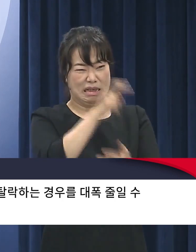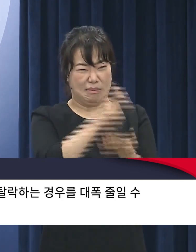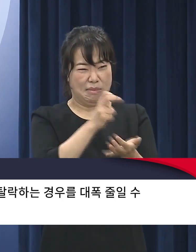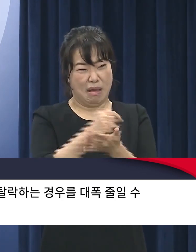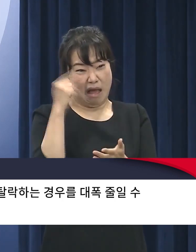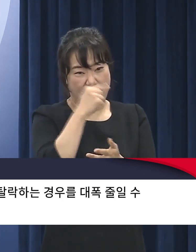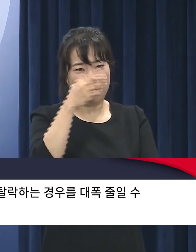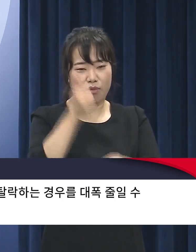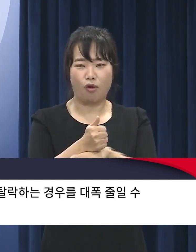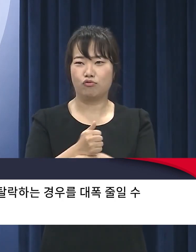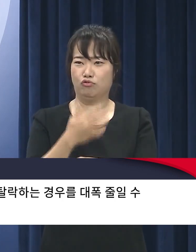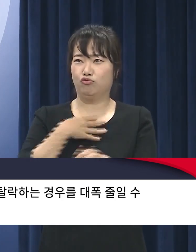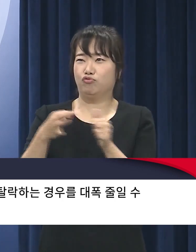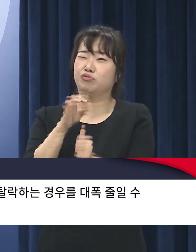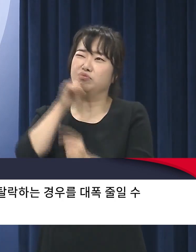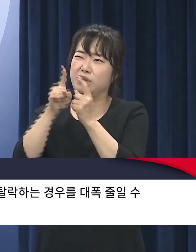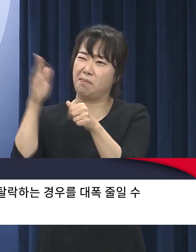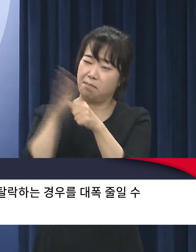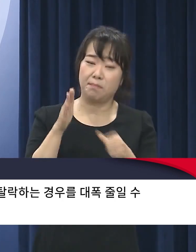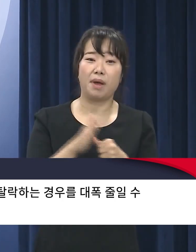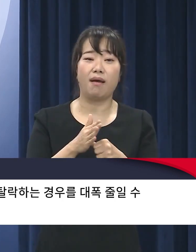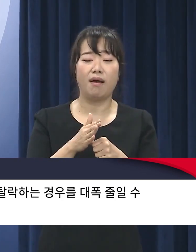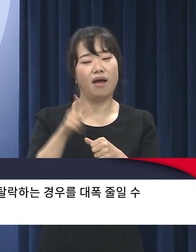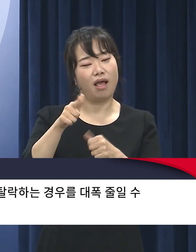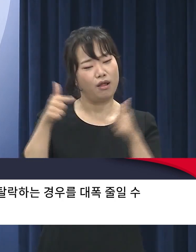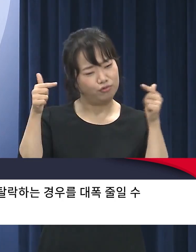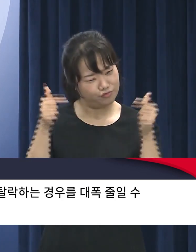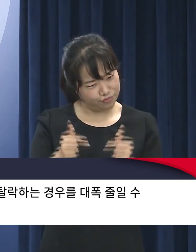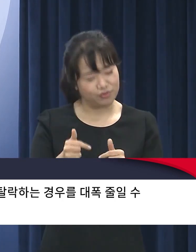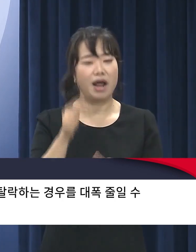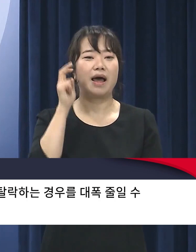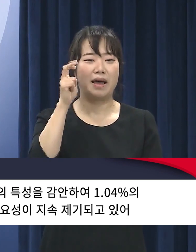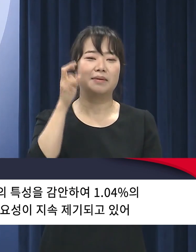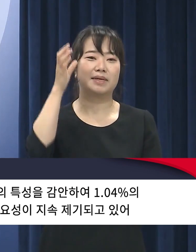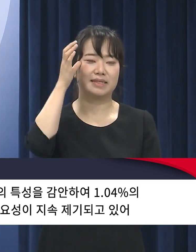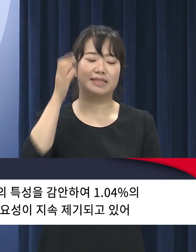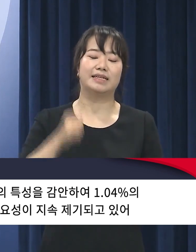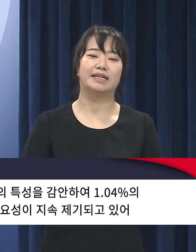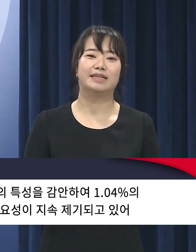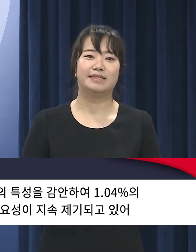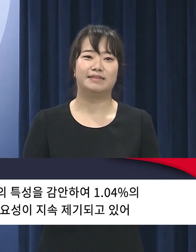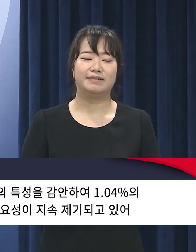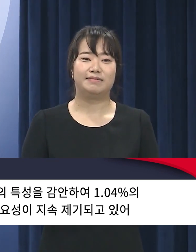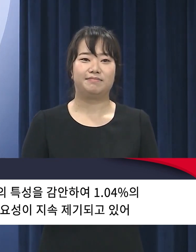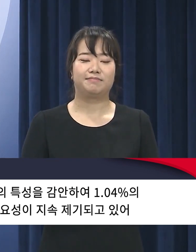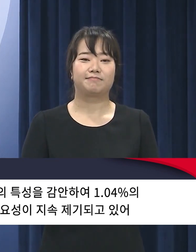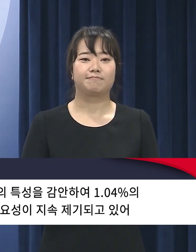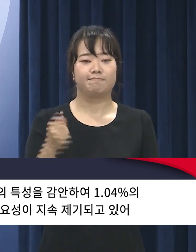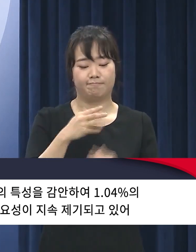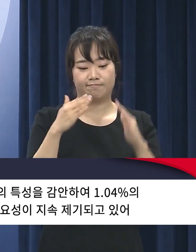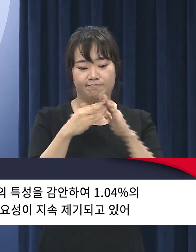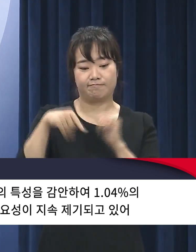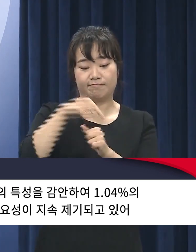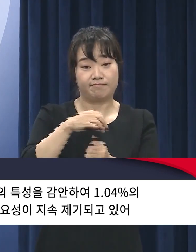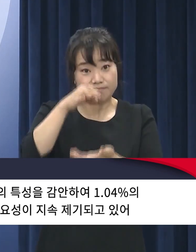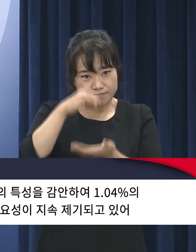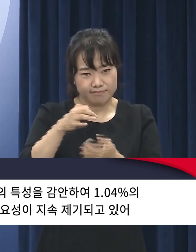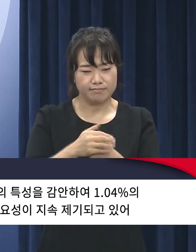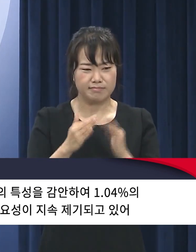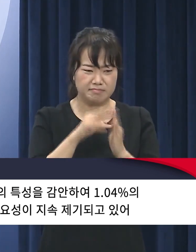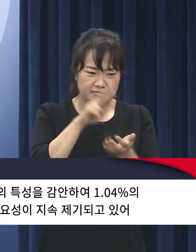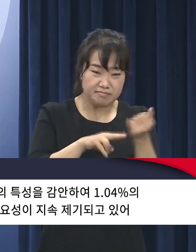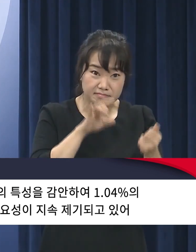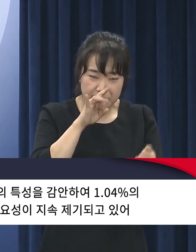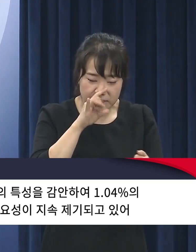기준으로 수급에서 탈락하는 경우를 대폭 줄일 수 있을 것으로 기대합니다. 주거용 재산의 경우 현재 처분이